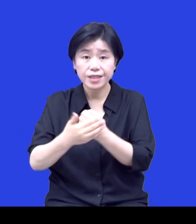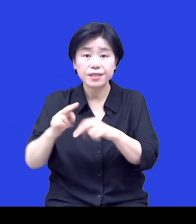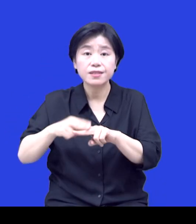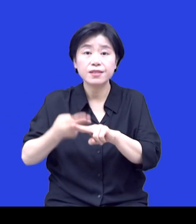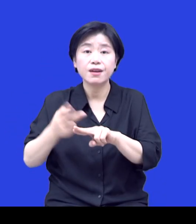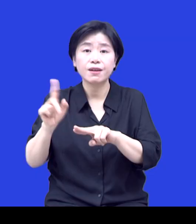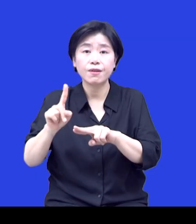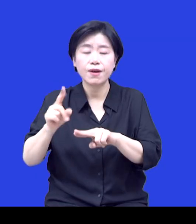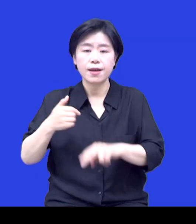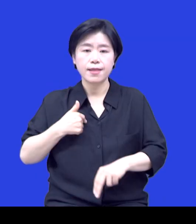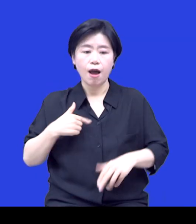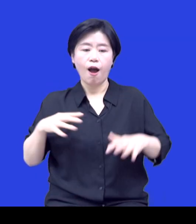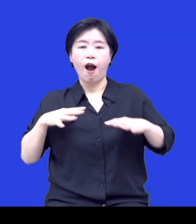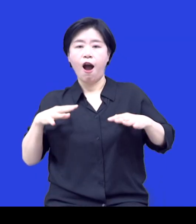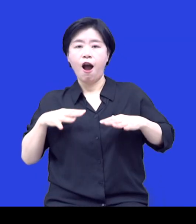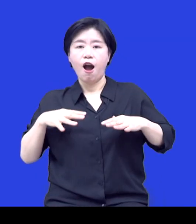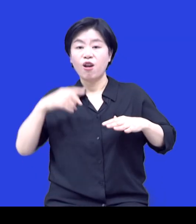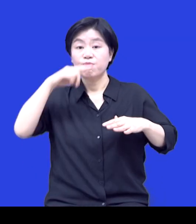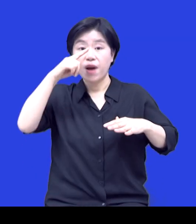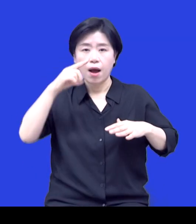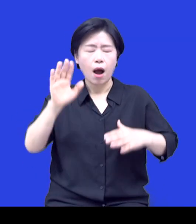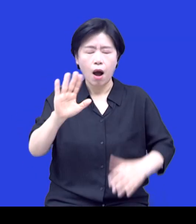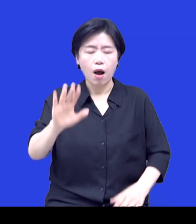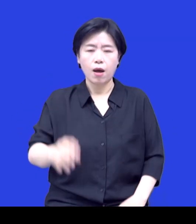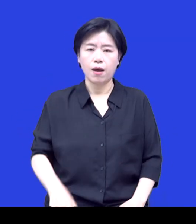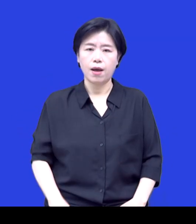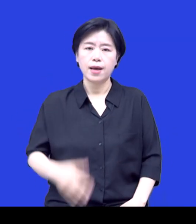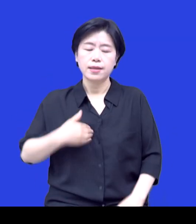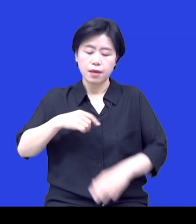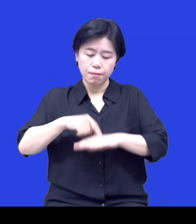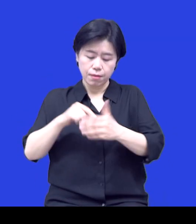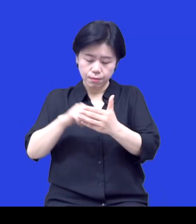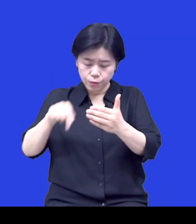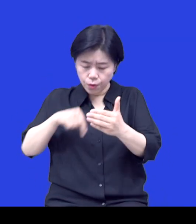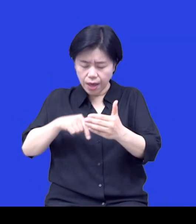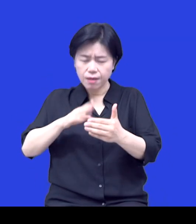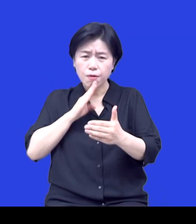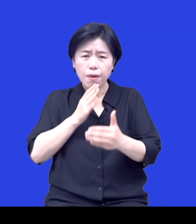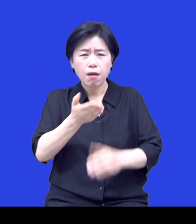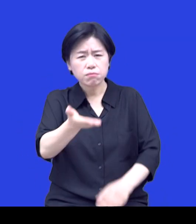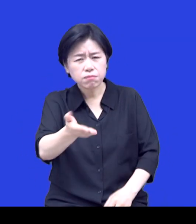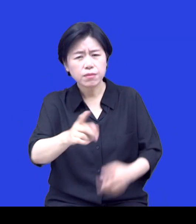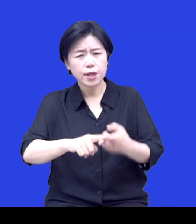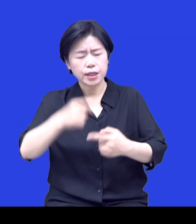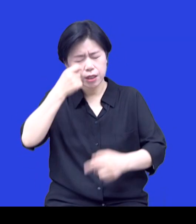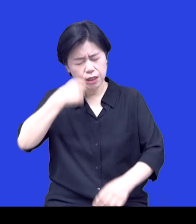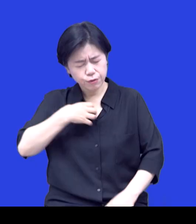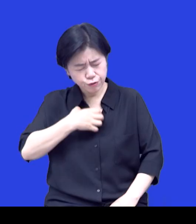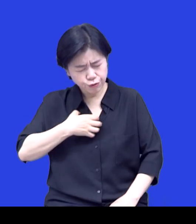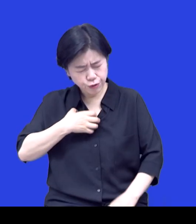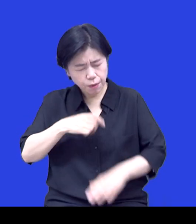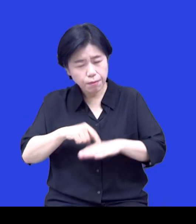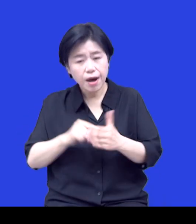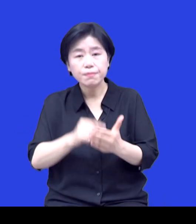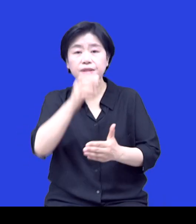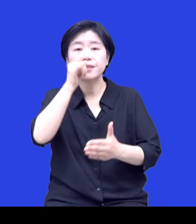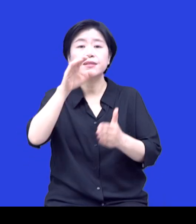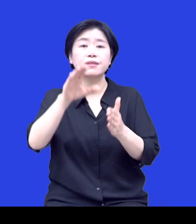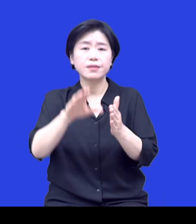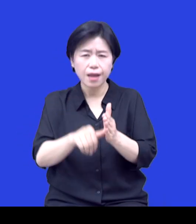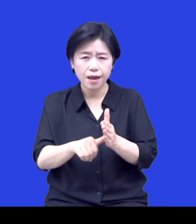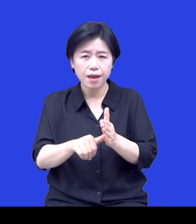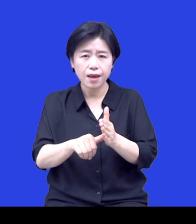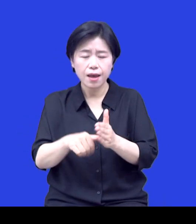쇼업하려고 생기는 게 아니라 진짜 긍휼의 마음이 내게 있을 때 내가 아프니까 사람들이 얼마나 아플까 생각을 하게